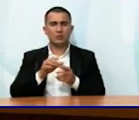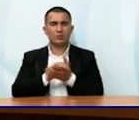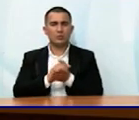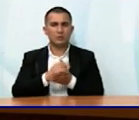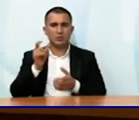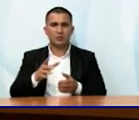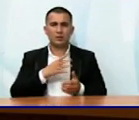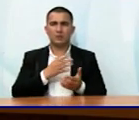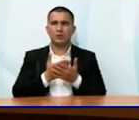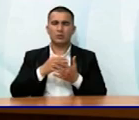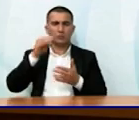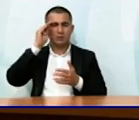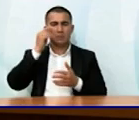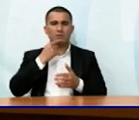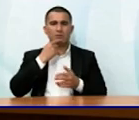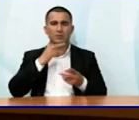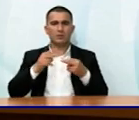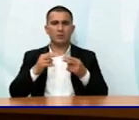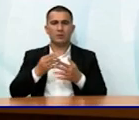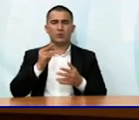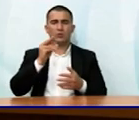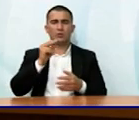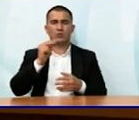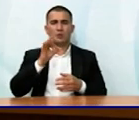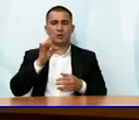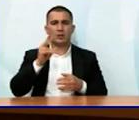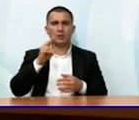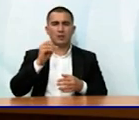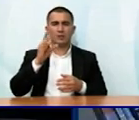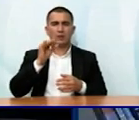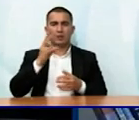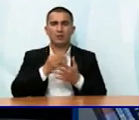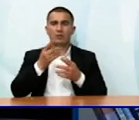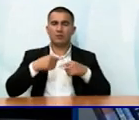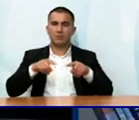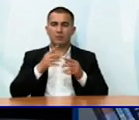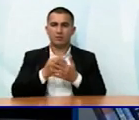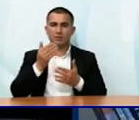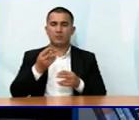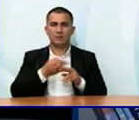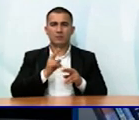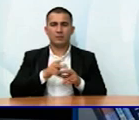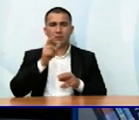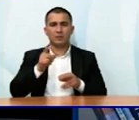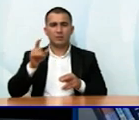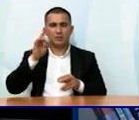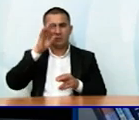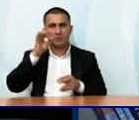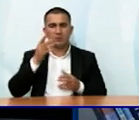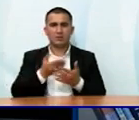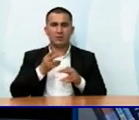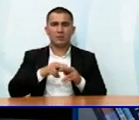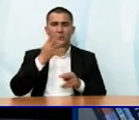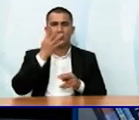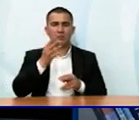bo'lib turkiy tilda yaratgan va Chor devon tuzgan shoirdir. Uning tuzgan Chor devoni Xazoinul Maoni, ya'ni 4